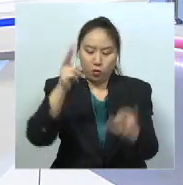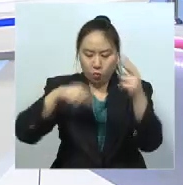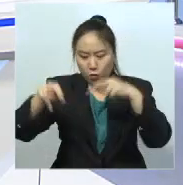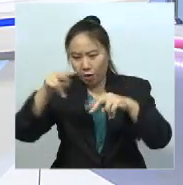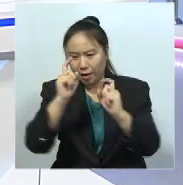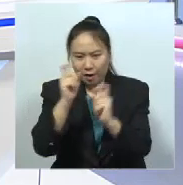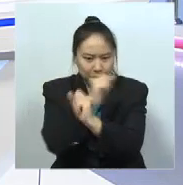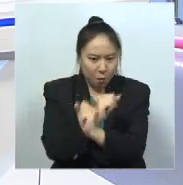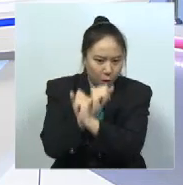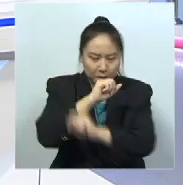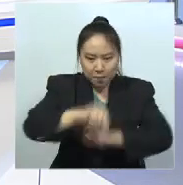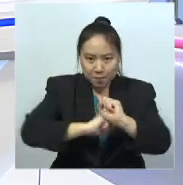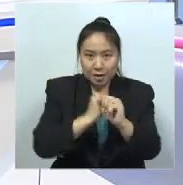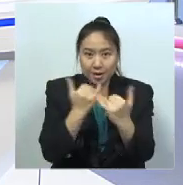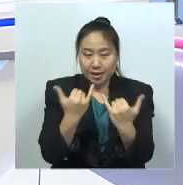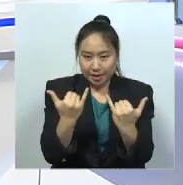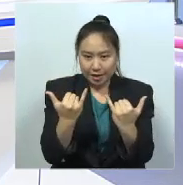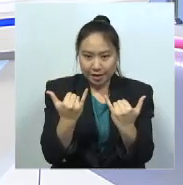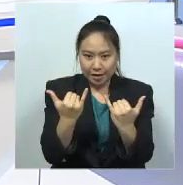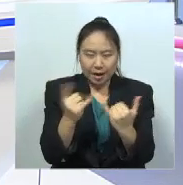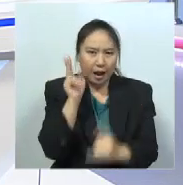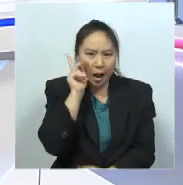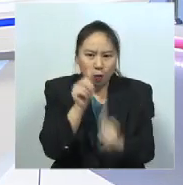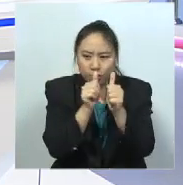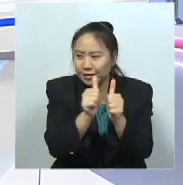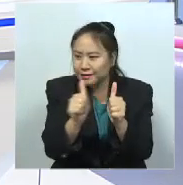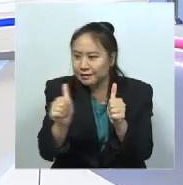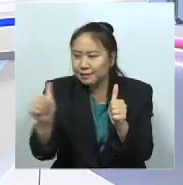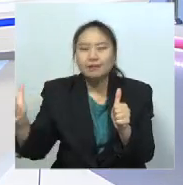ในเรื่องของความปลอดภัยปีนี้ค่อนข้างจะเรียกว่ามีแต่ข่าวดีๆเกิดขึ้นนะครับ